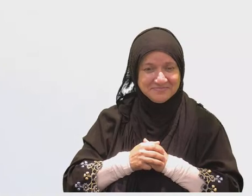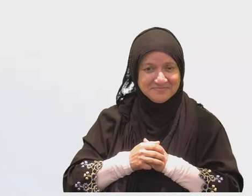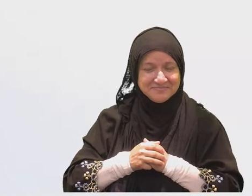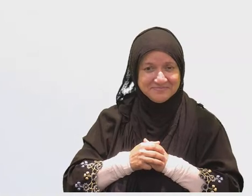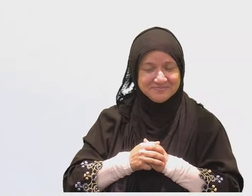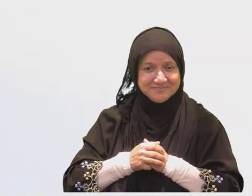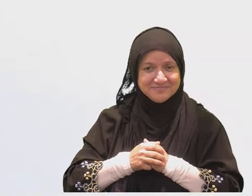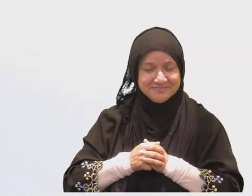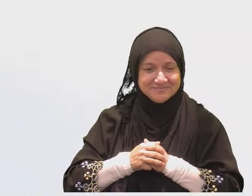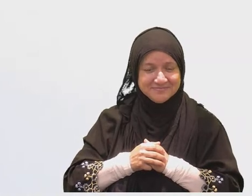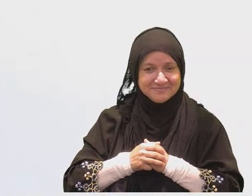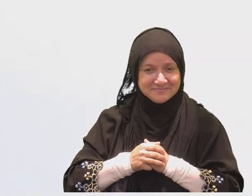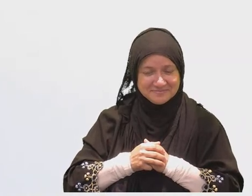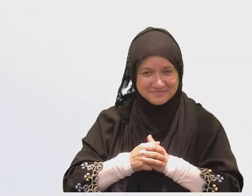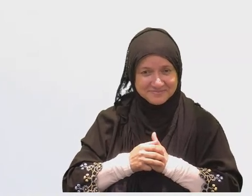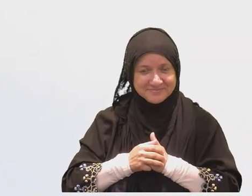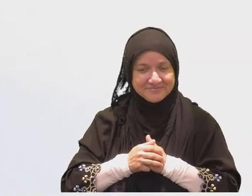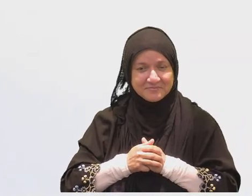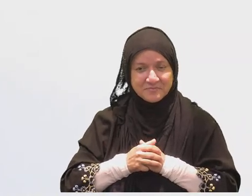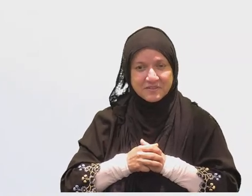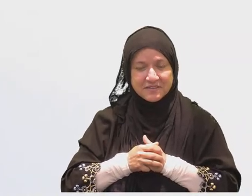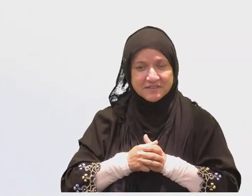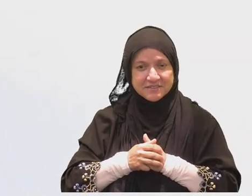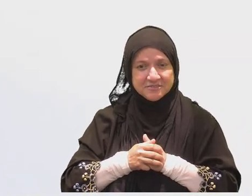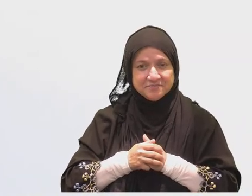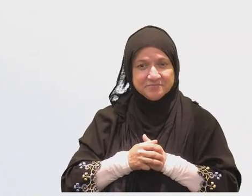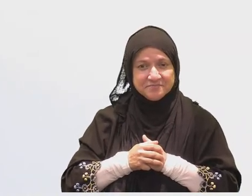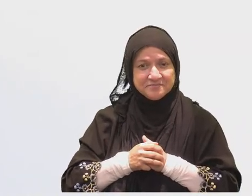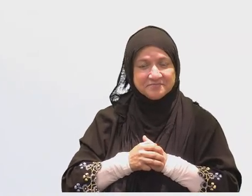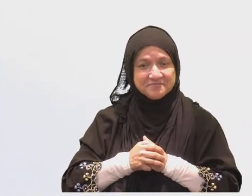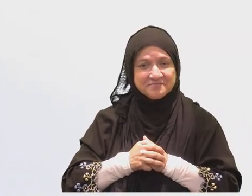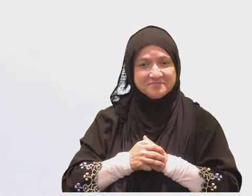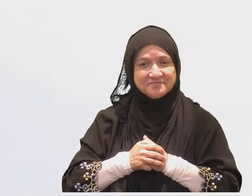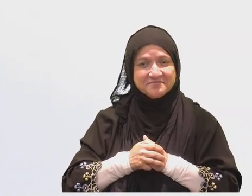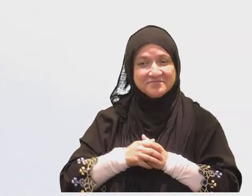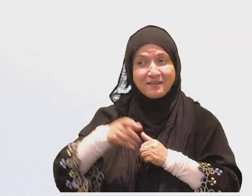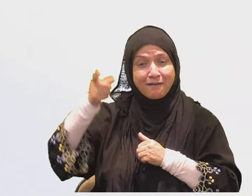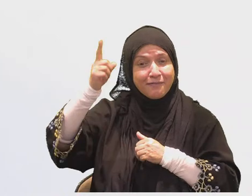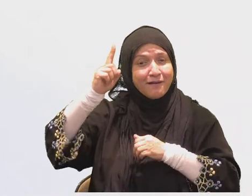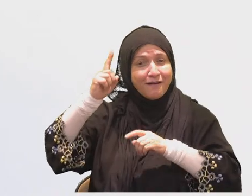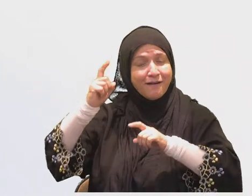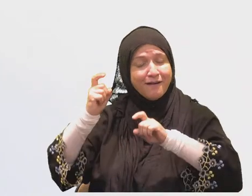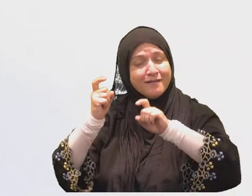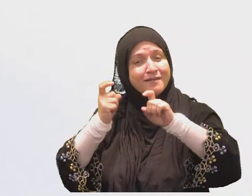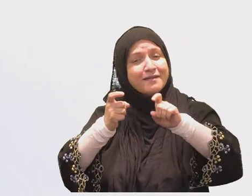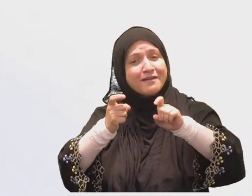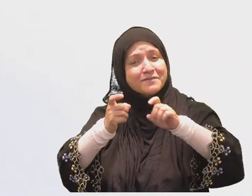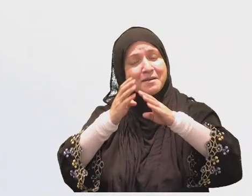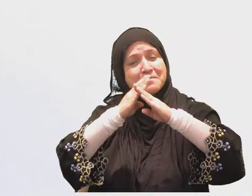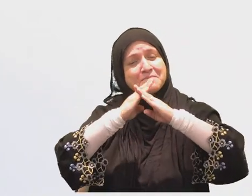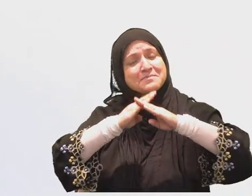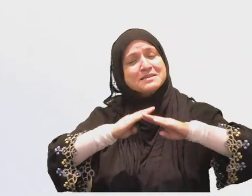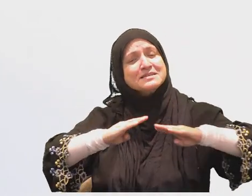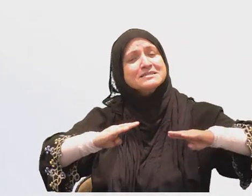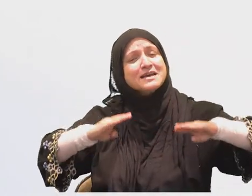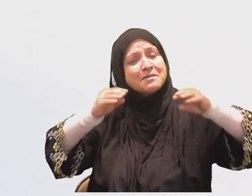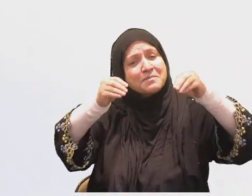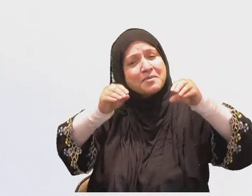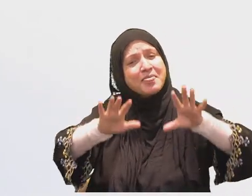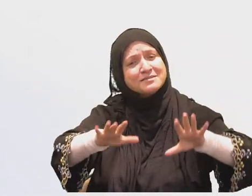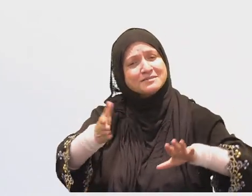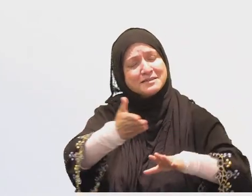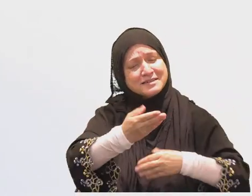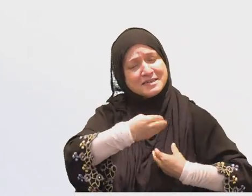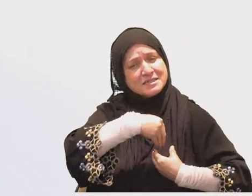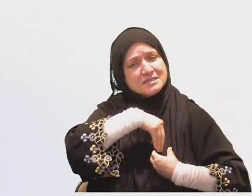وأصيلا. It gives us peace of mind. The remember the Allah subhanahu wa ta'ala relieves